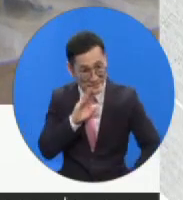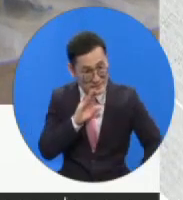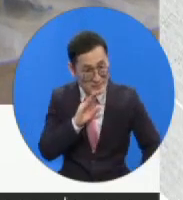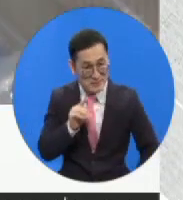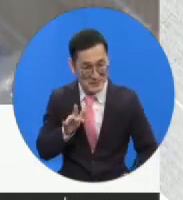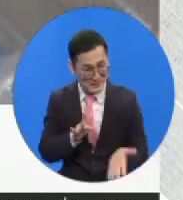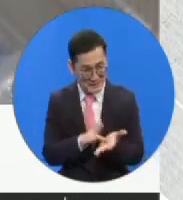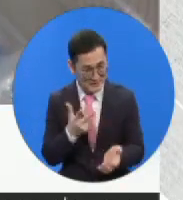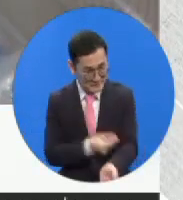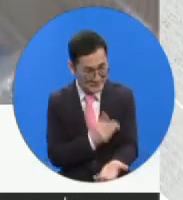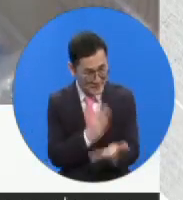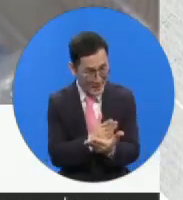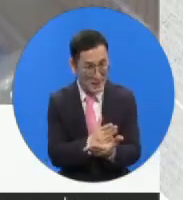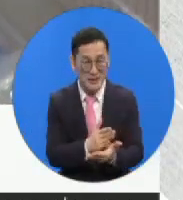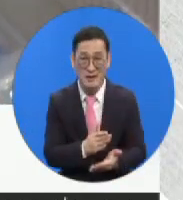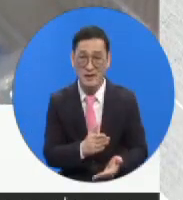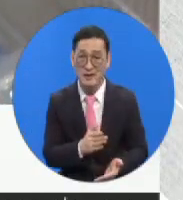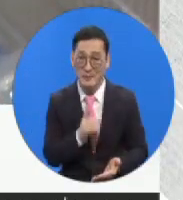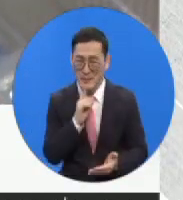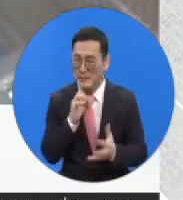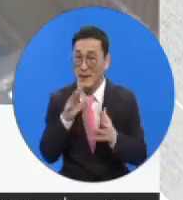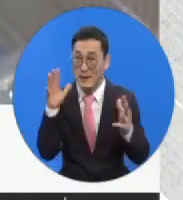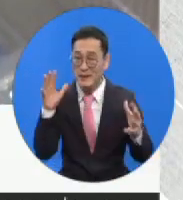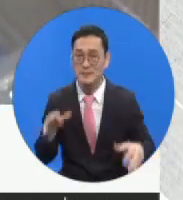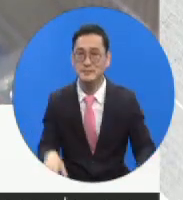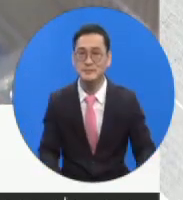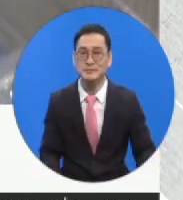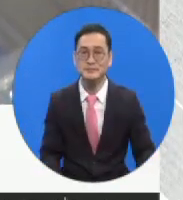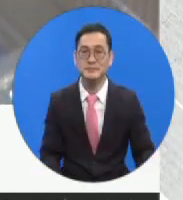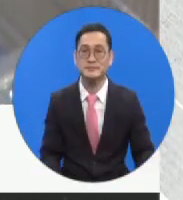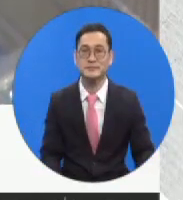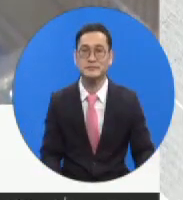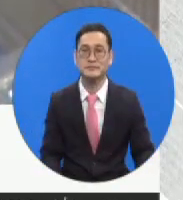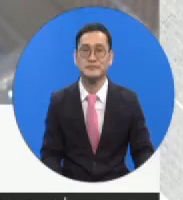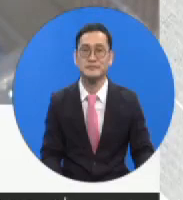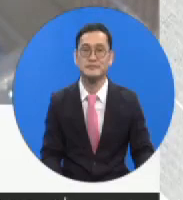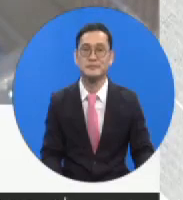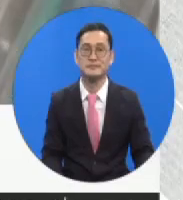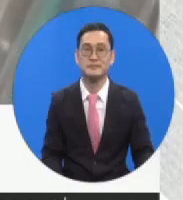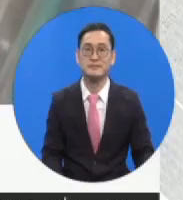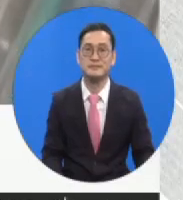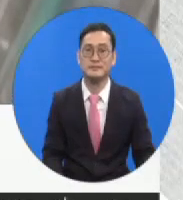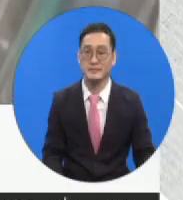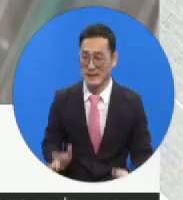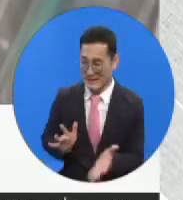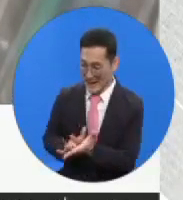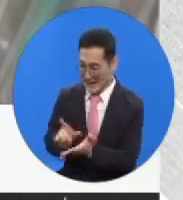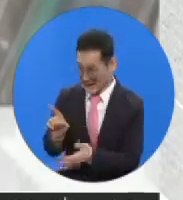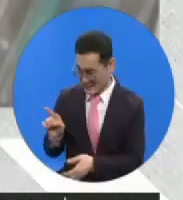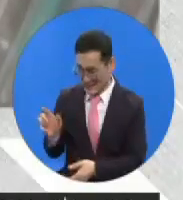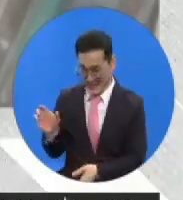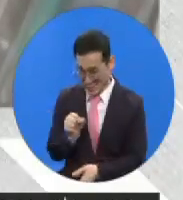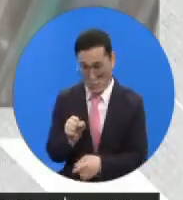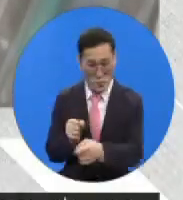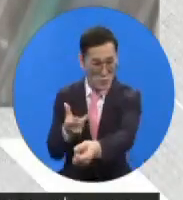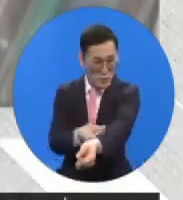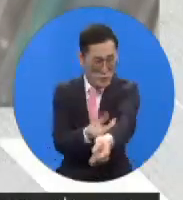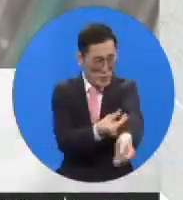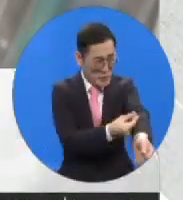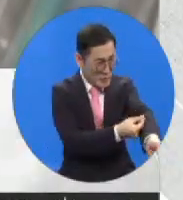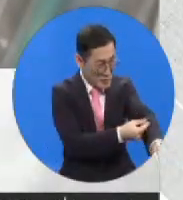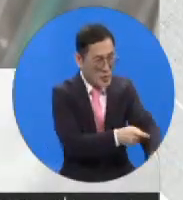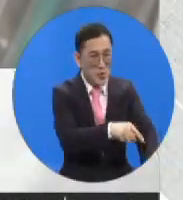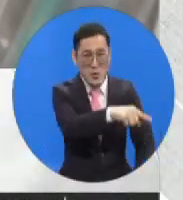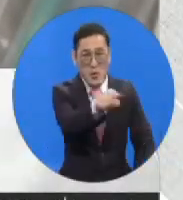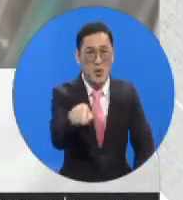이게 한 종류의 단일 품목의 어떤 백신에서 다수가 지금 뭐 지금 30명 가까이 29명